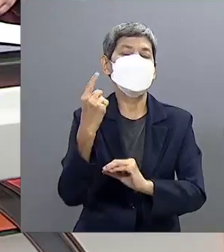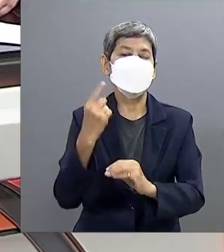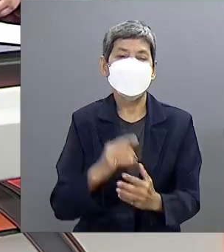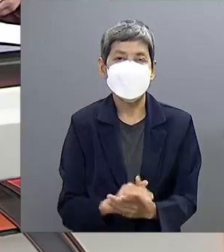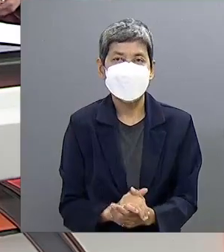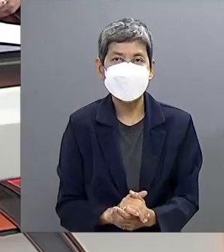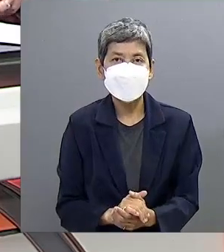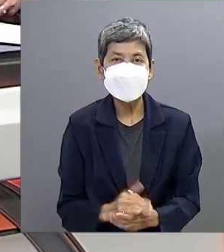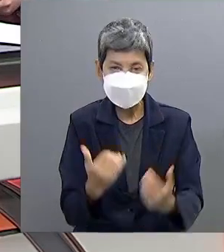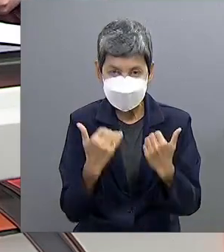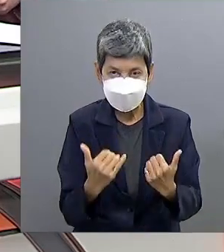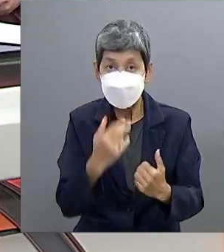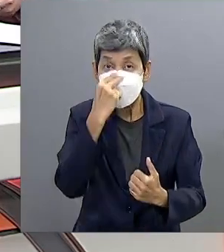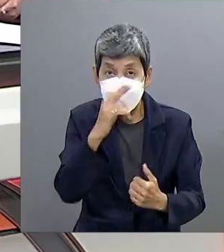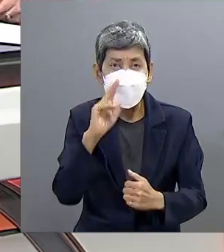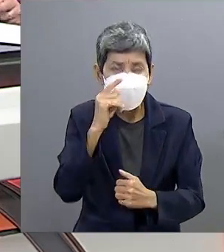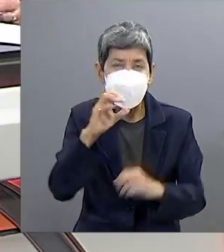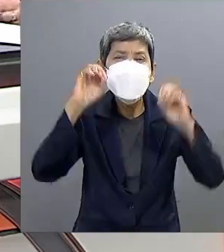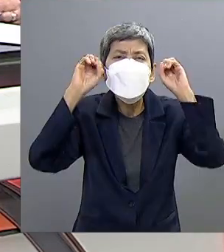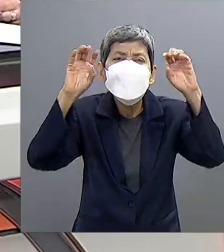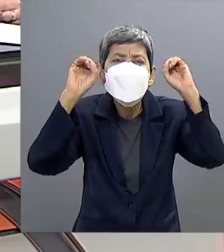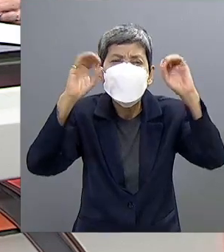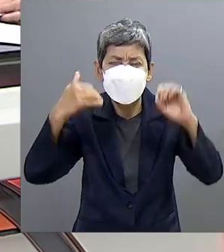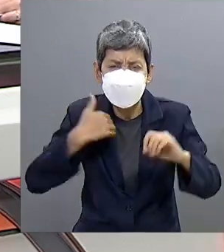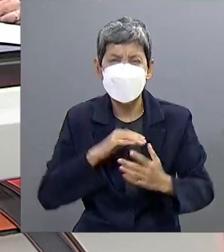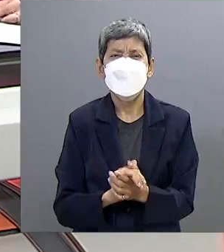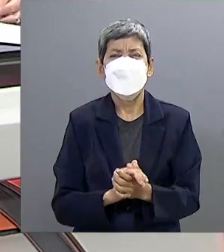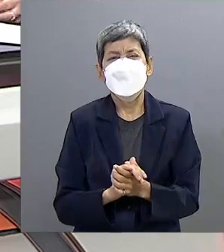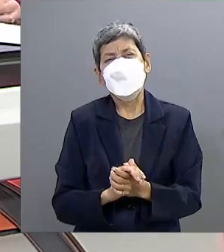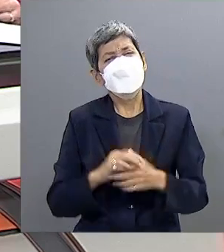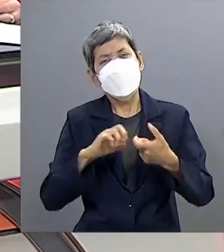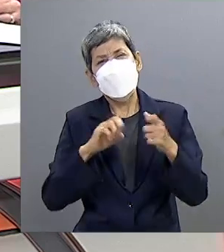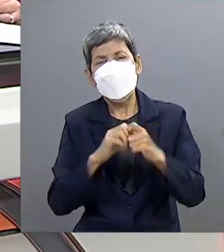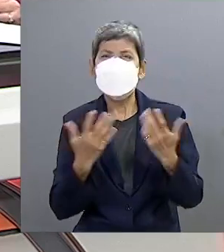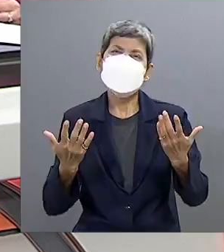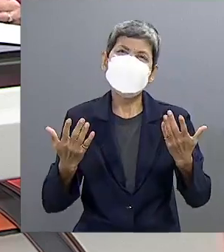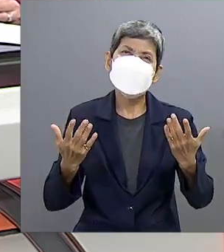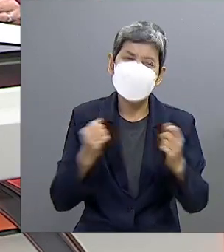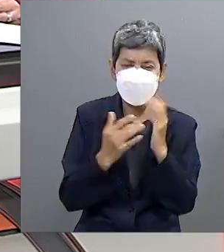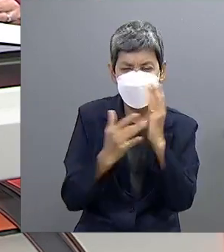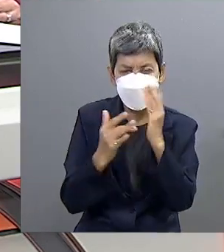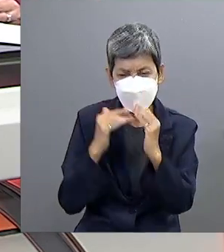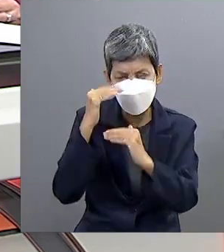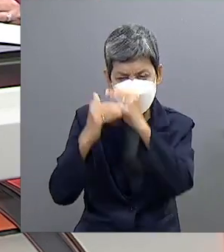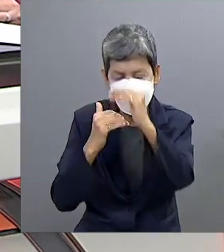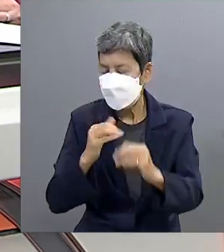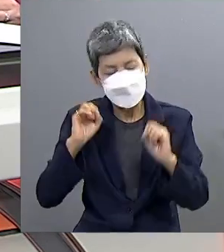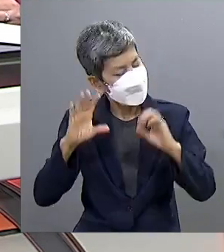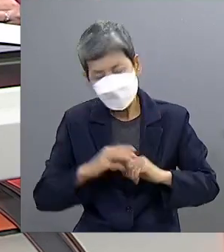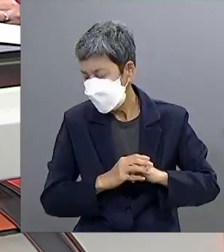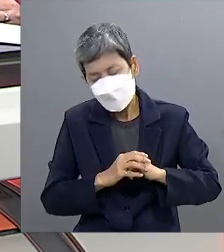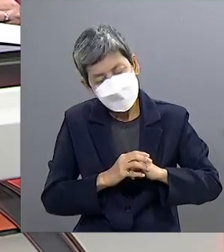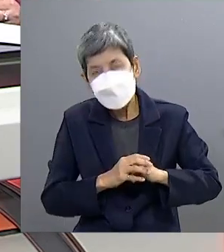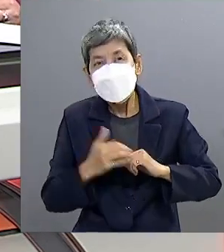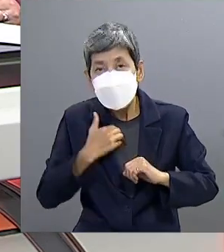ช่วงนี้คุณผู้ชมอาจจะเห็นข่าวคุณครูที่ต้องต่อสู้กับความเจริญทางเทคโนโลยีนะคะแต่อีกด้าน